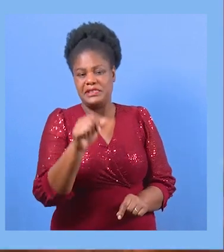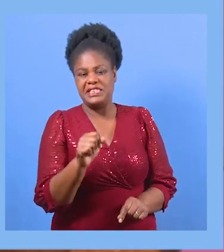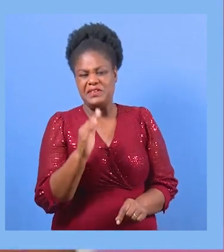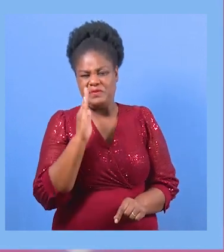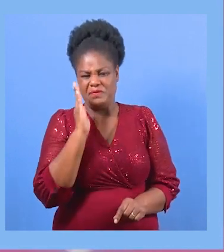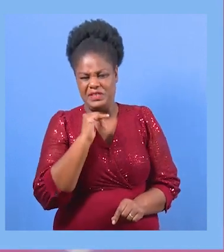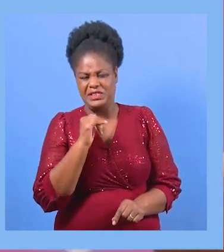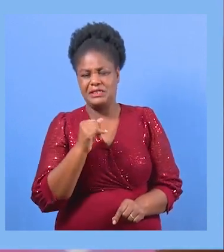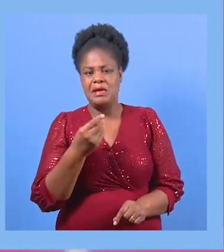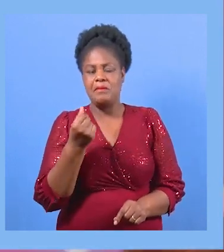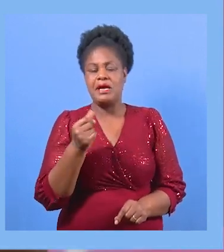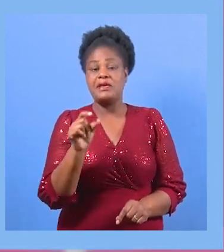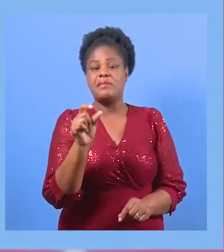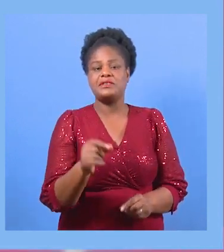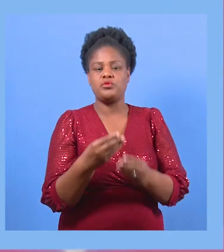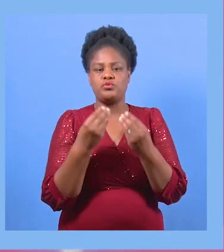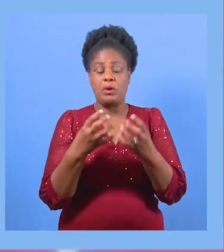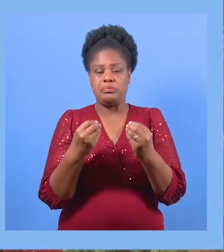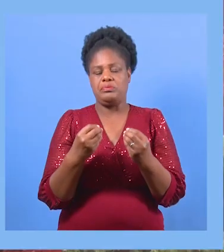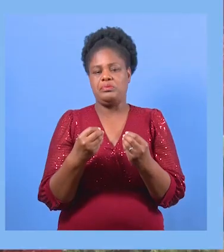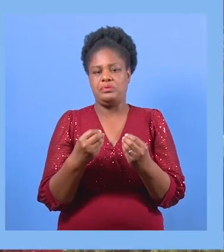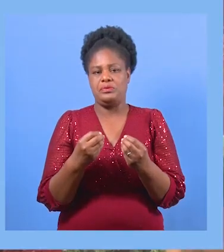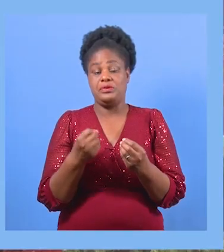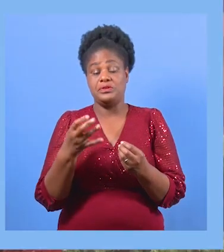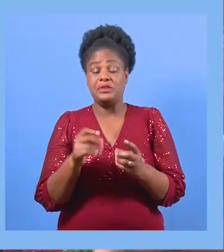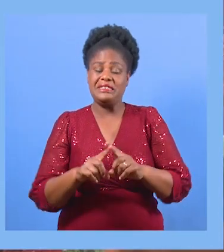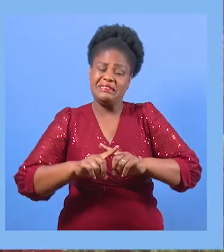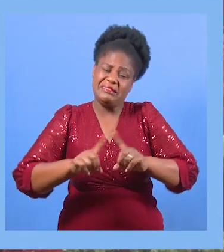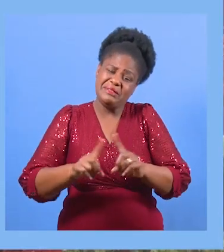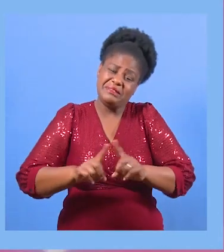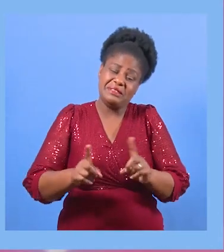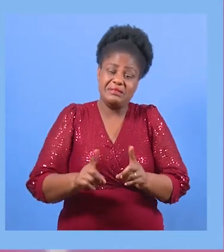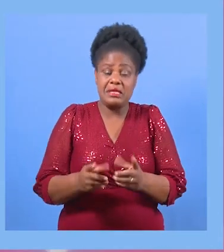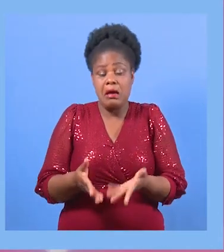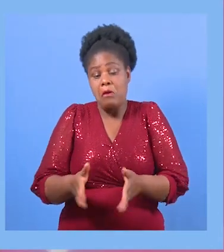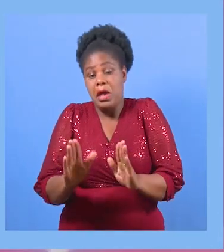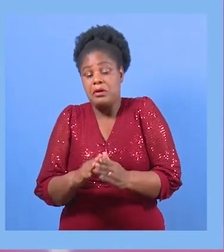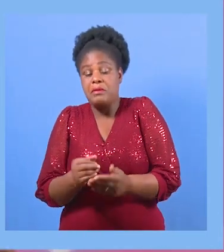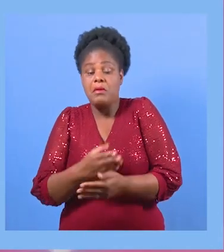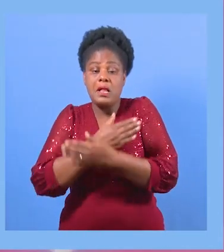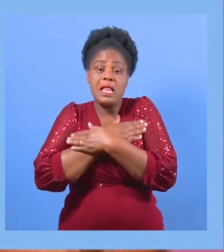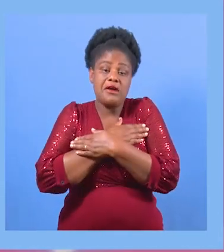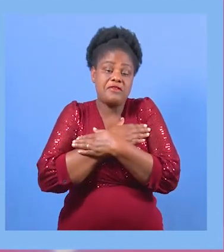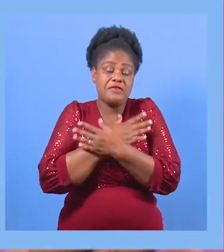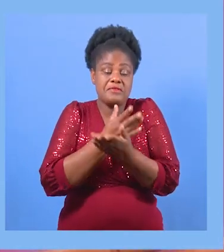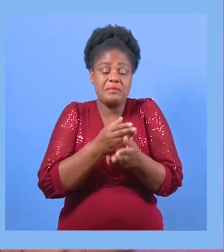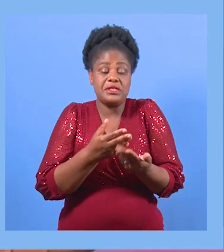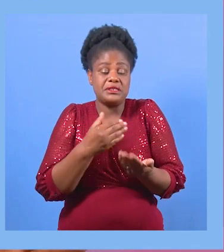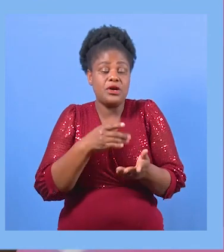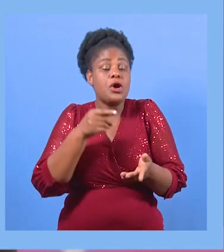dzedu dzinogadzira idzo zvakasiyana-siyana maringe nekudanana kunoita vanhu. Nekudaro idzodzo ndo dzinobva dzapa